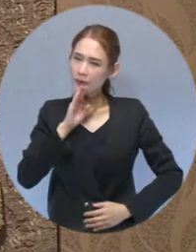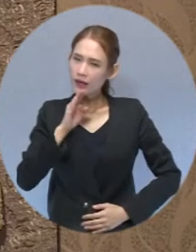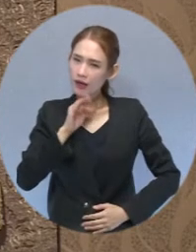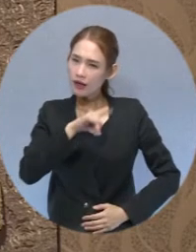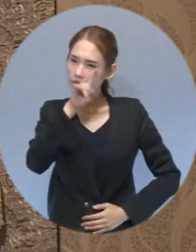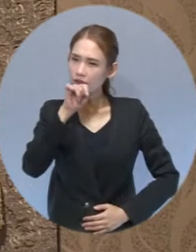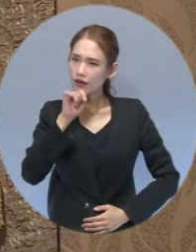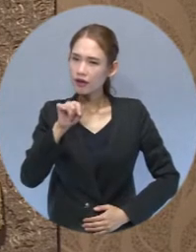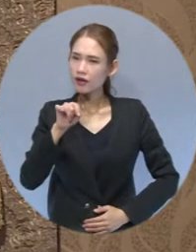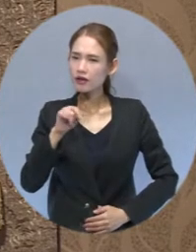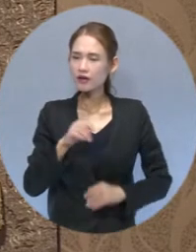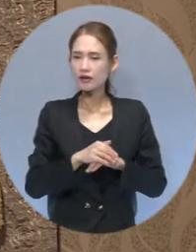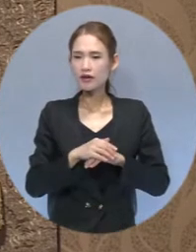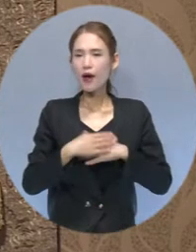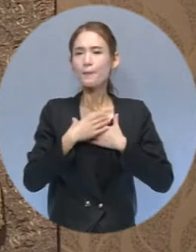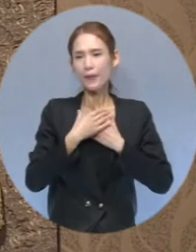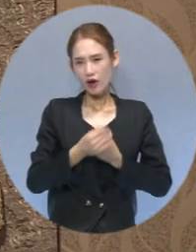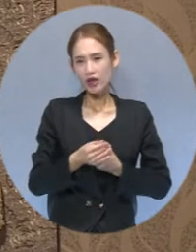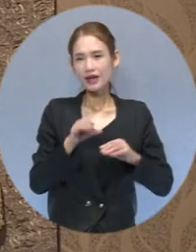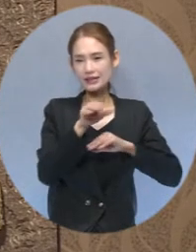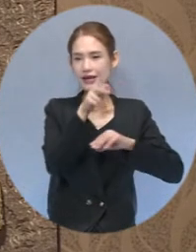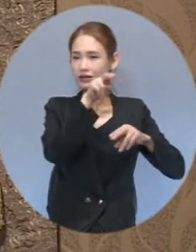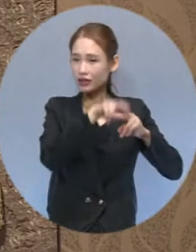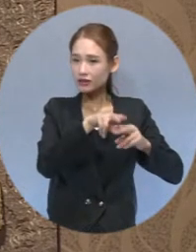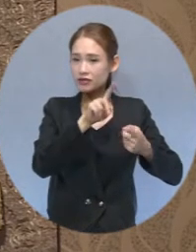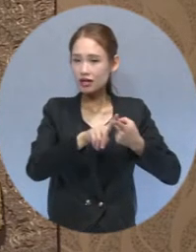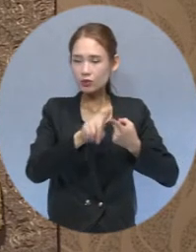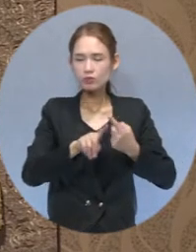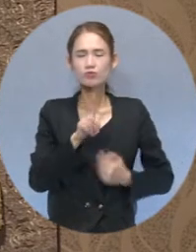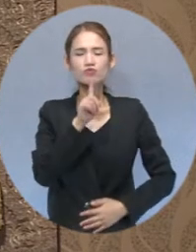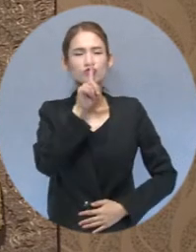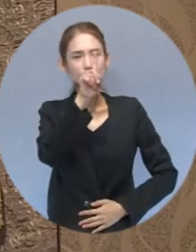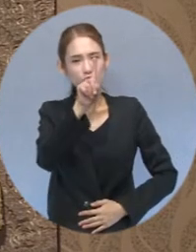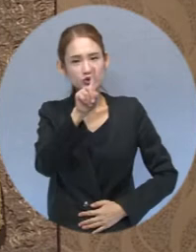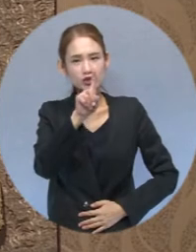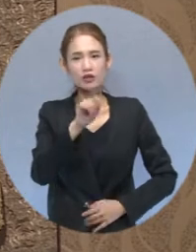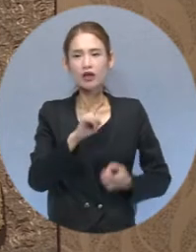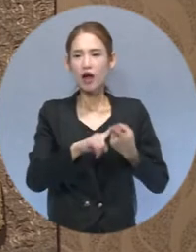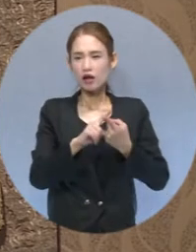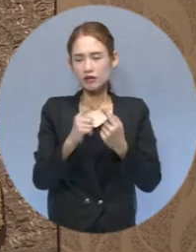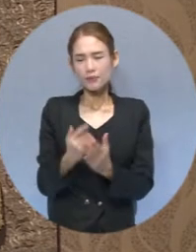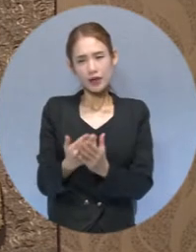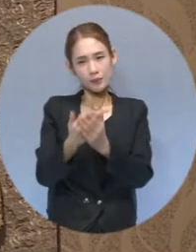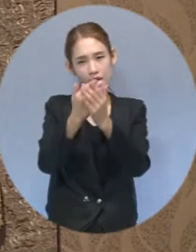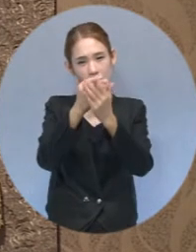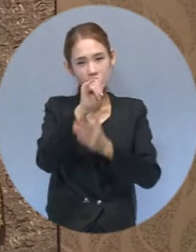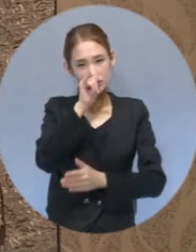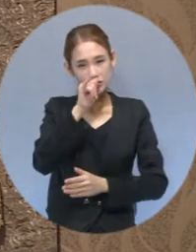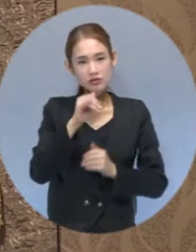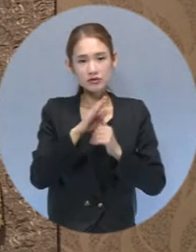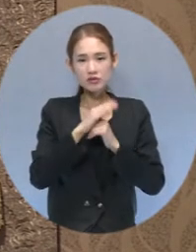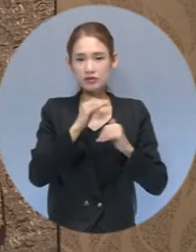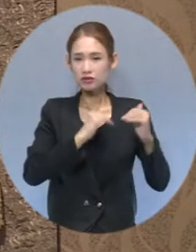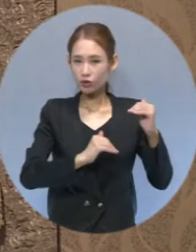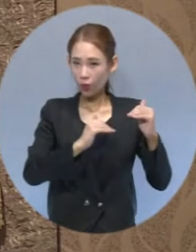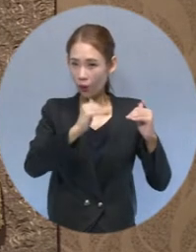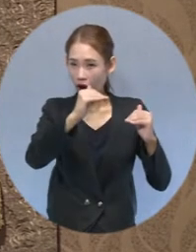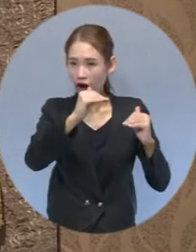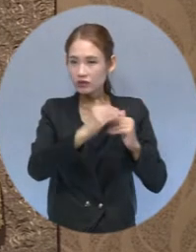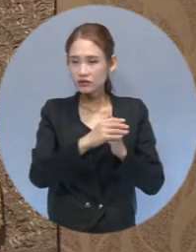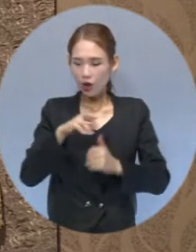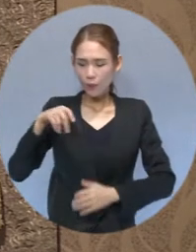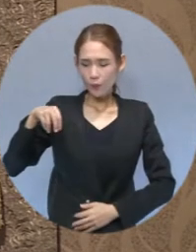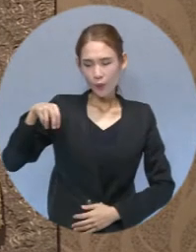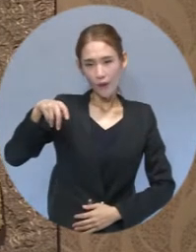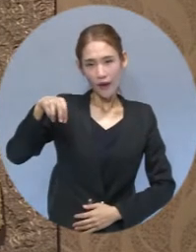차에서 타고 주문해서 가고 이런 부분들만 지금 계속해서 발달이 되고 있거든요. 네. 그리고 그 사실 과정에서 도로는 보행권을 뺏기고